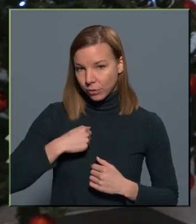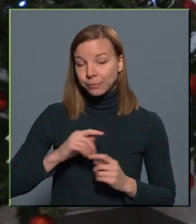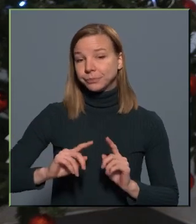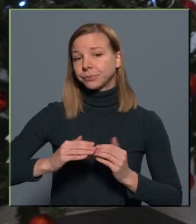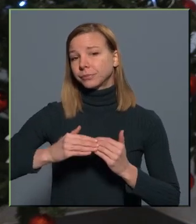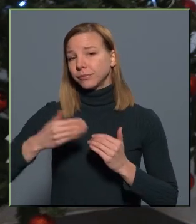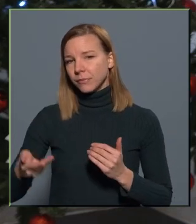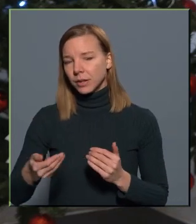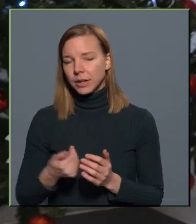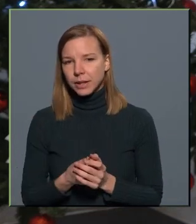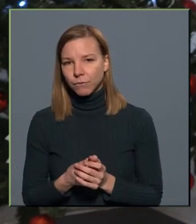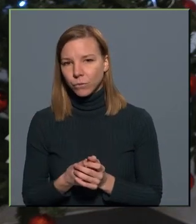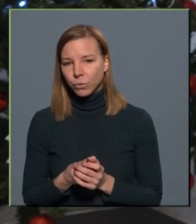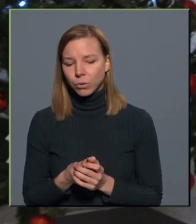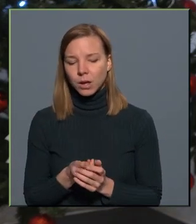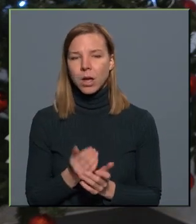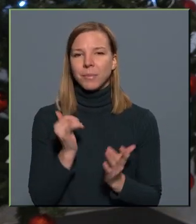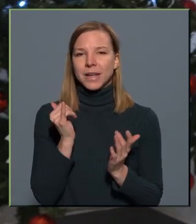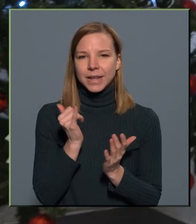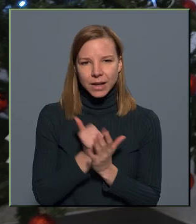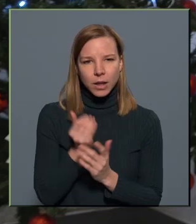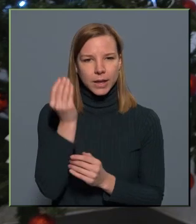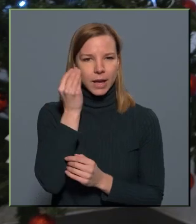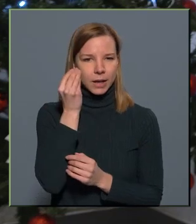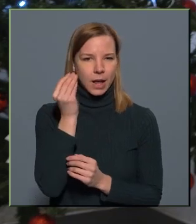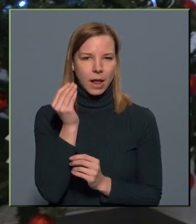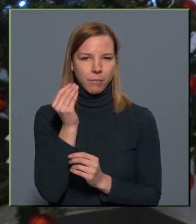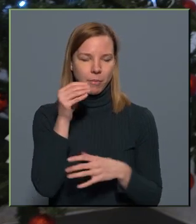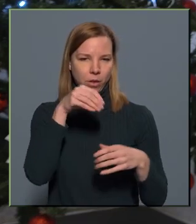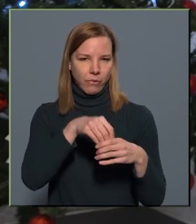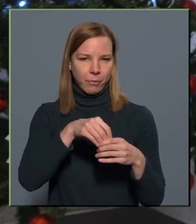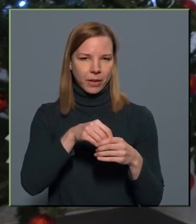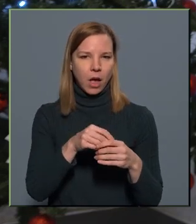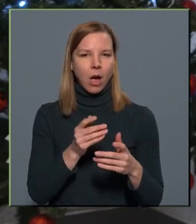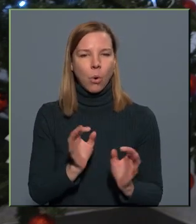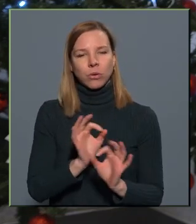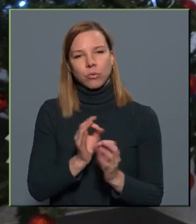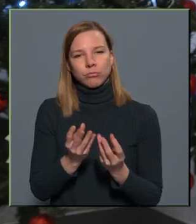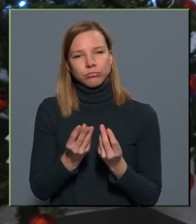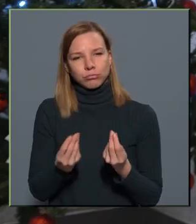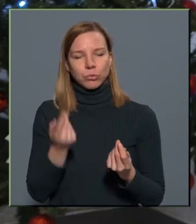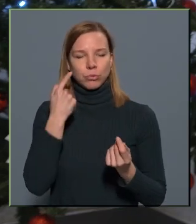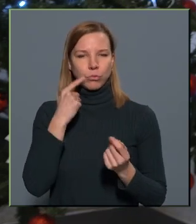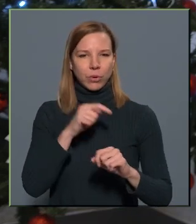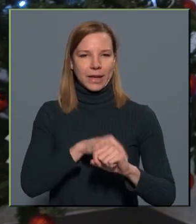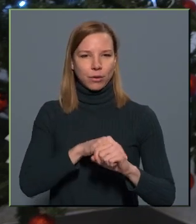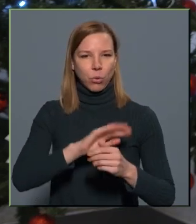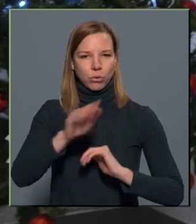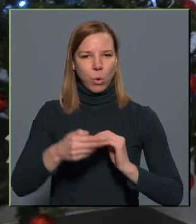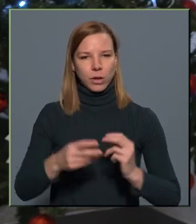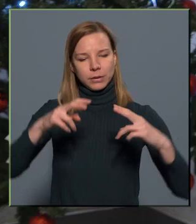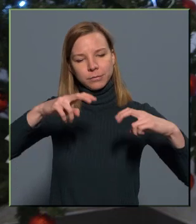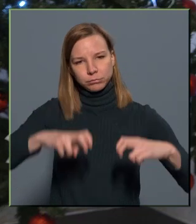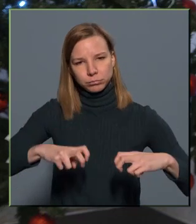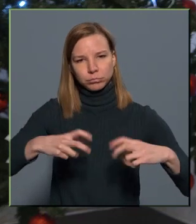kívül a igaz értelmét az adja, hogy egy kis minőségi időt tudjunk egymással tölteni. Ezért azt szoktam